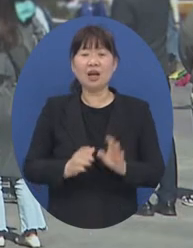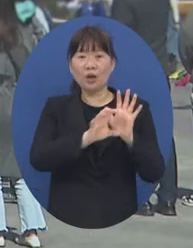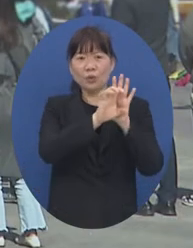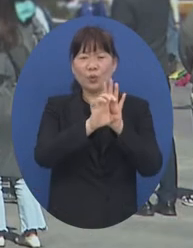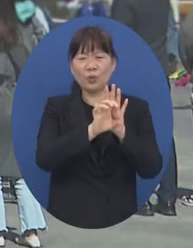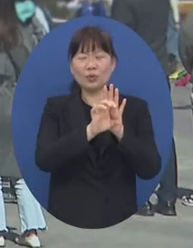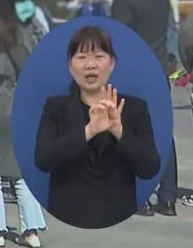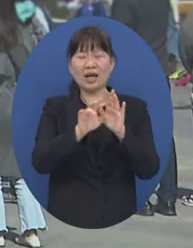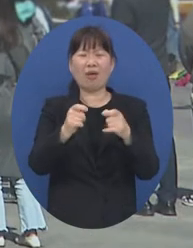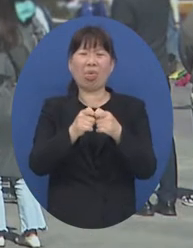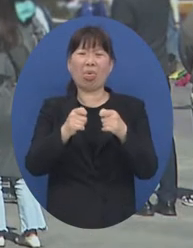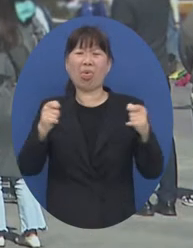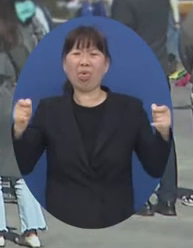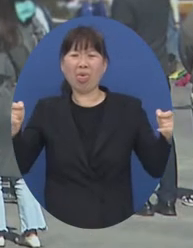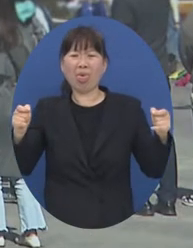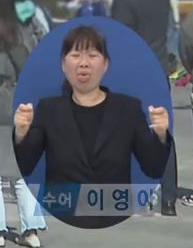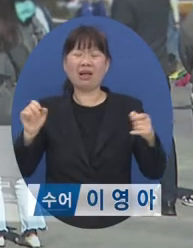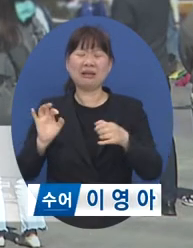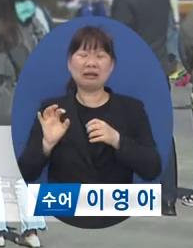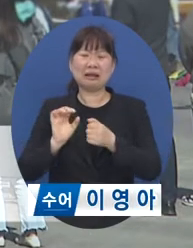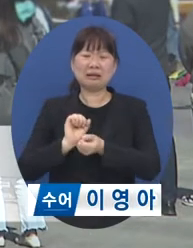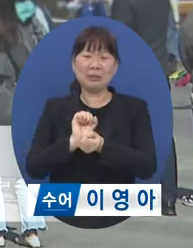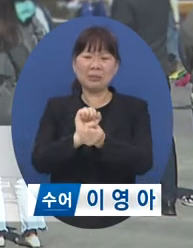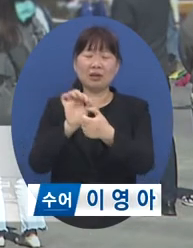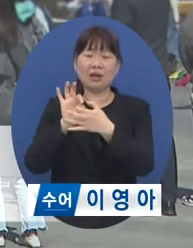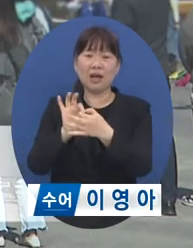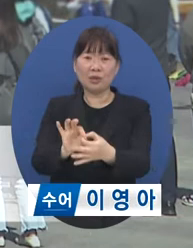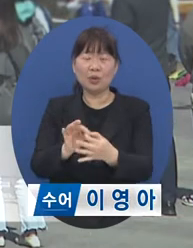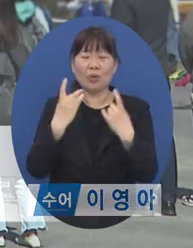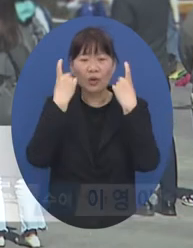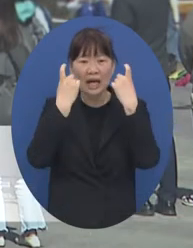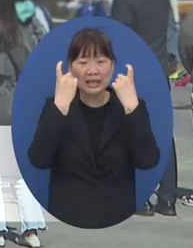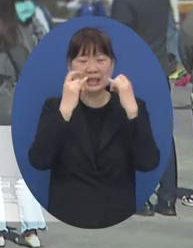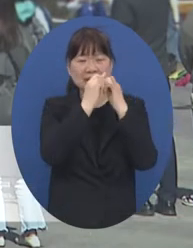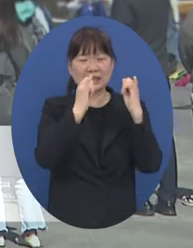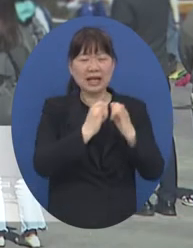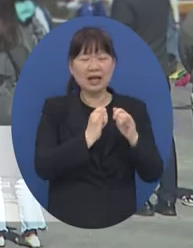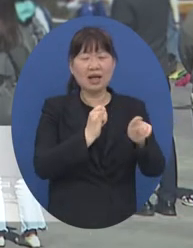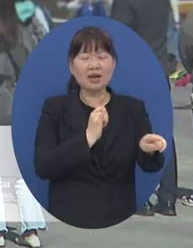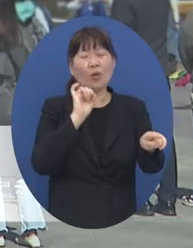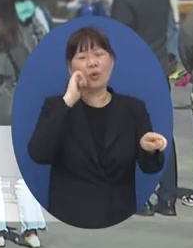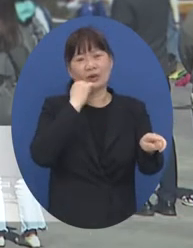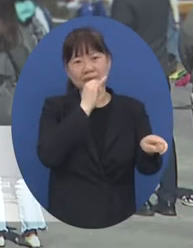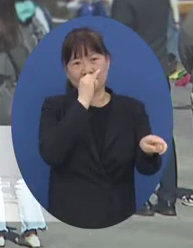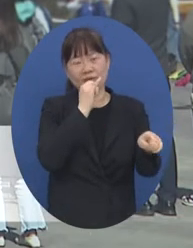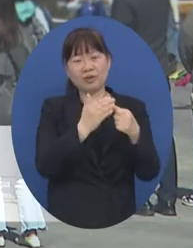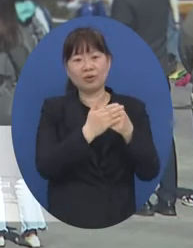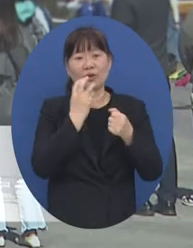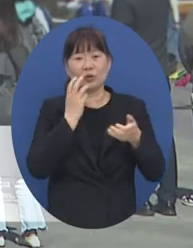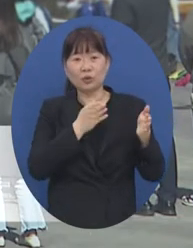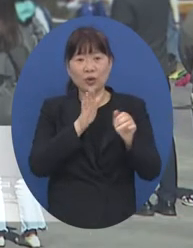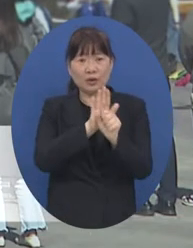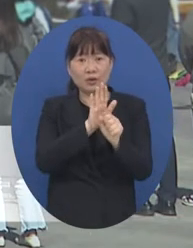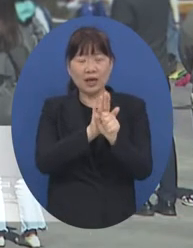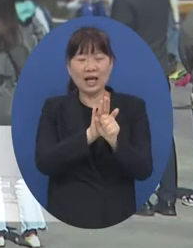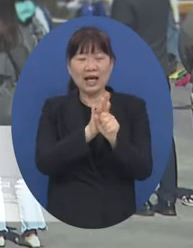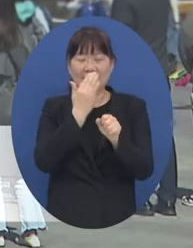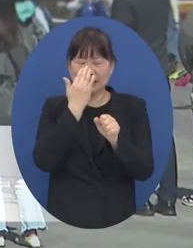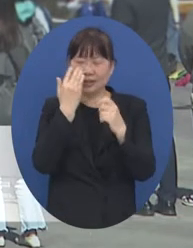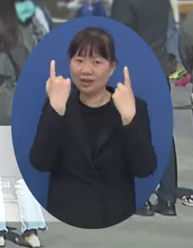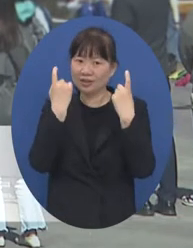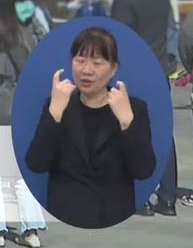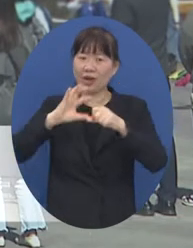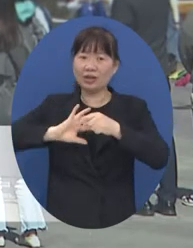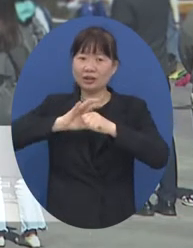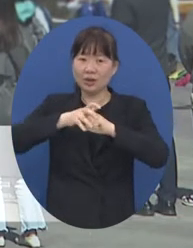코로나19 사태가 장기화되면서 관광업계가 어려움을 겪고 있는데요. 경비도가 관광업계를 돕기 위해 착한 여행 글로벌 캠페인을